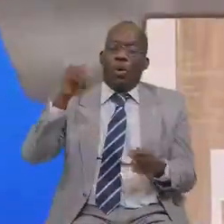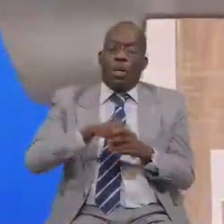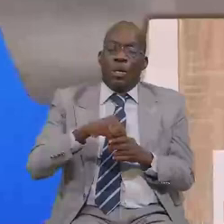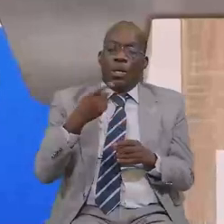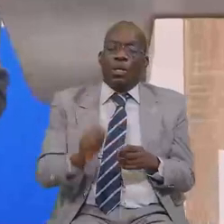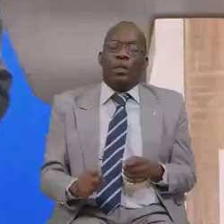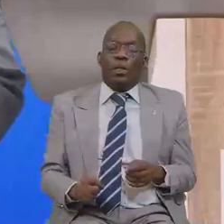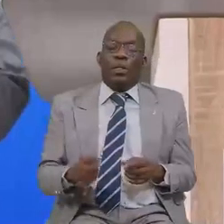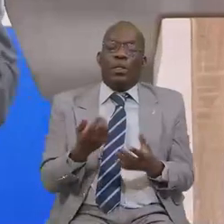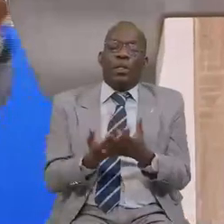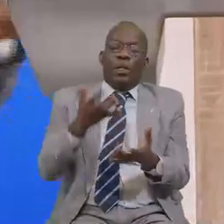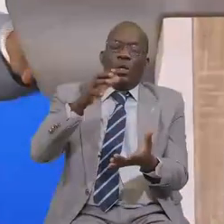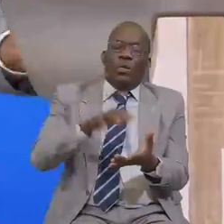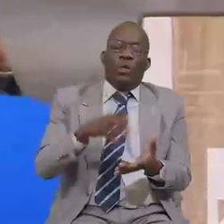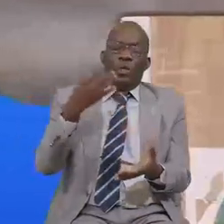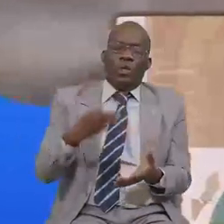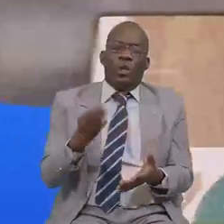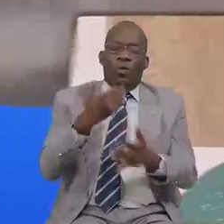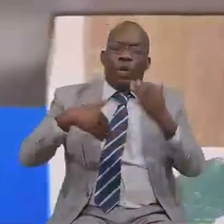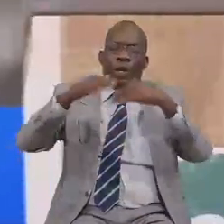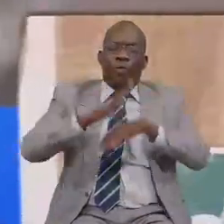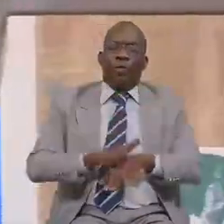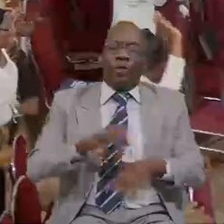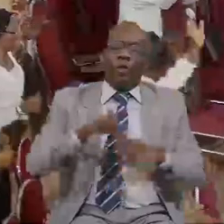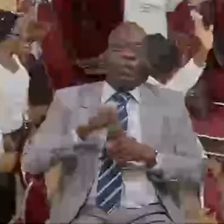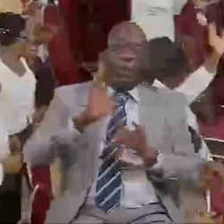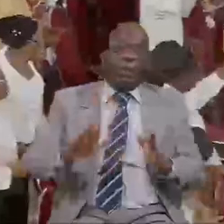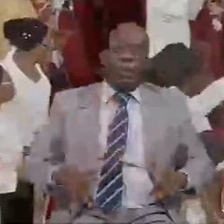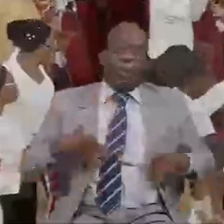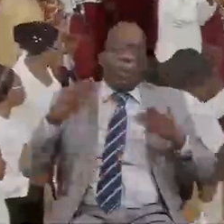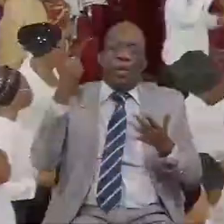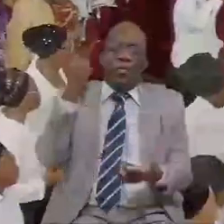du ciel dans ta vie au nom de Jésus.